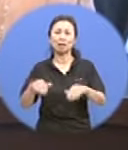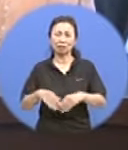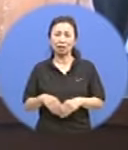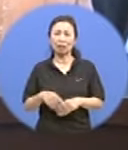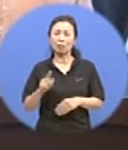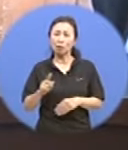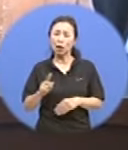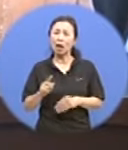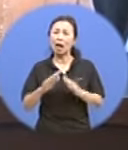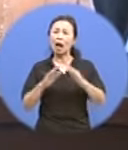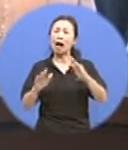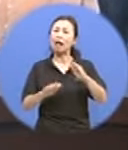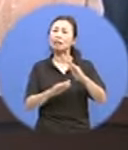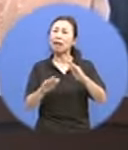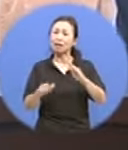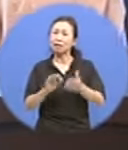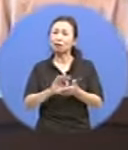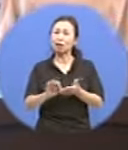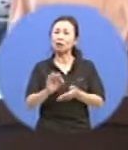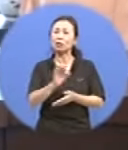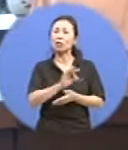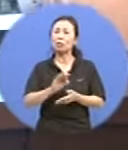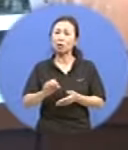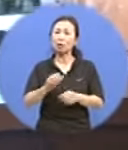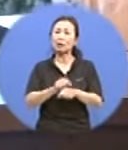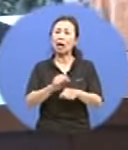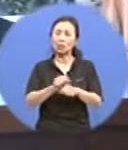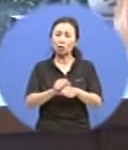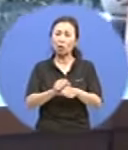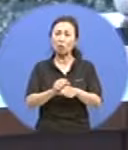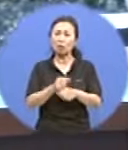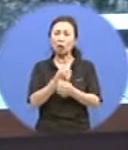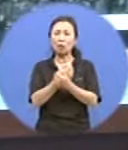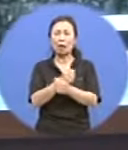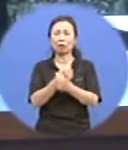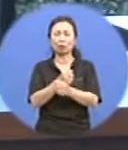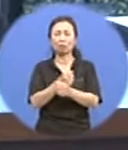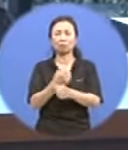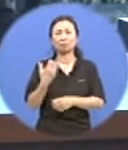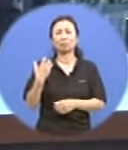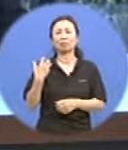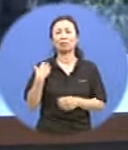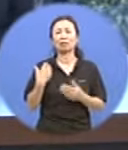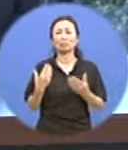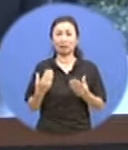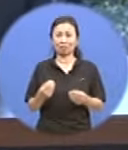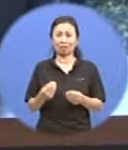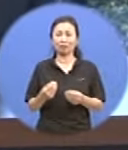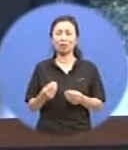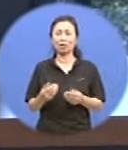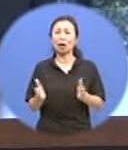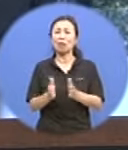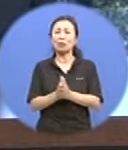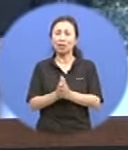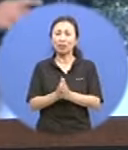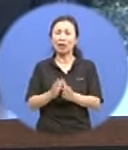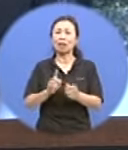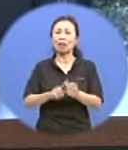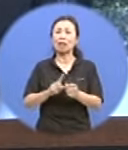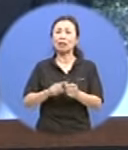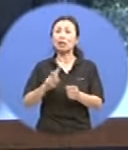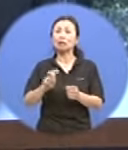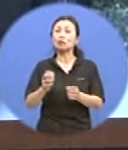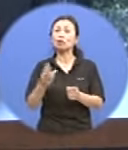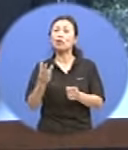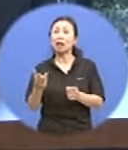商品、家庭用製品の、材料開発を携わったということで、和歌山には23年間お世話になったわけです。それから